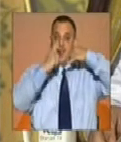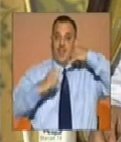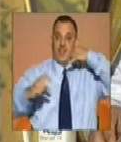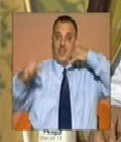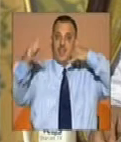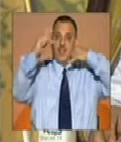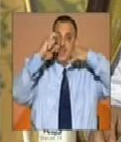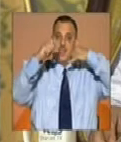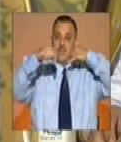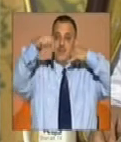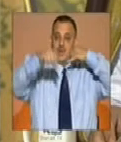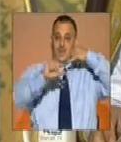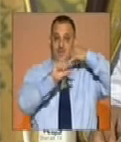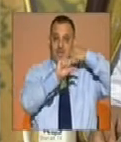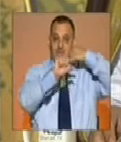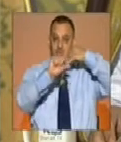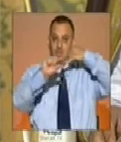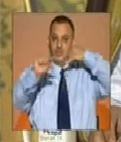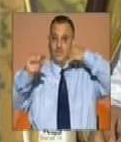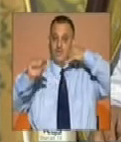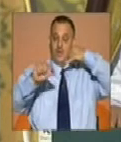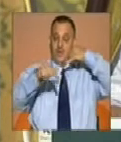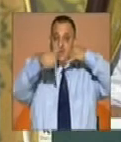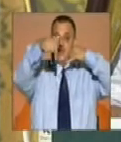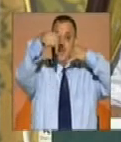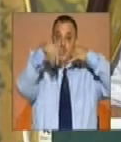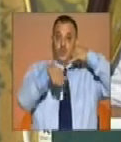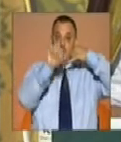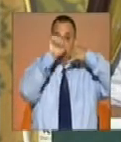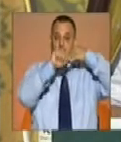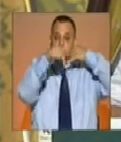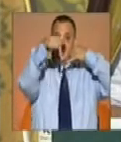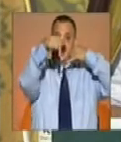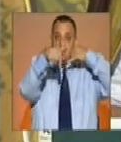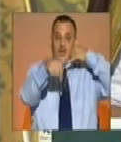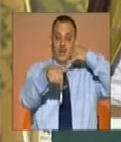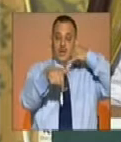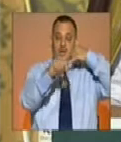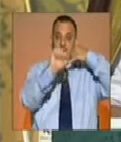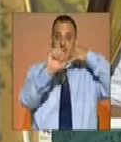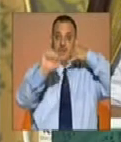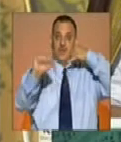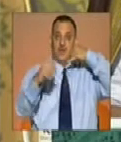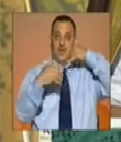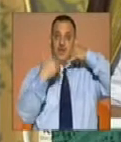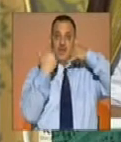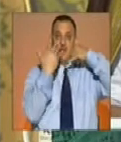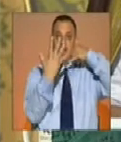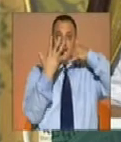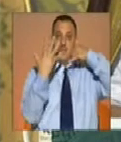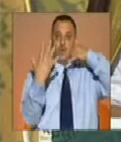على هواتف البرنامج، والتي تظهر تباعا بالنسبة للمكالمات المحلية على